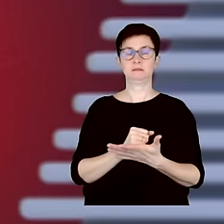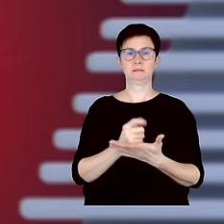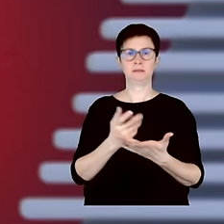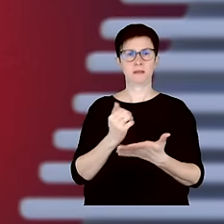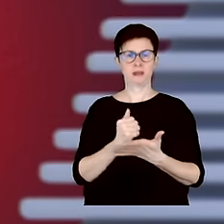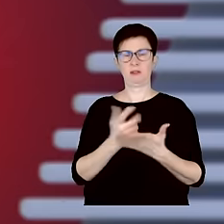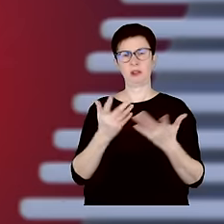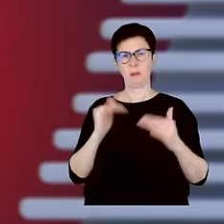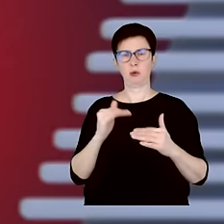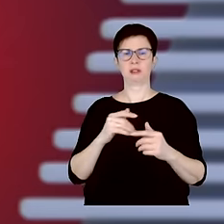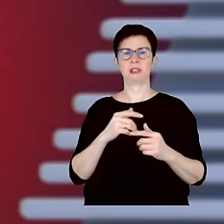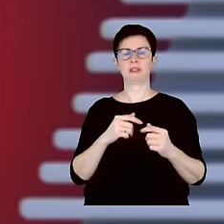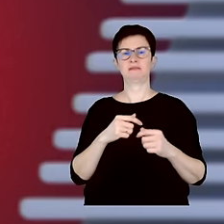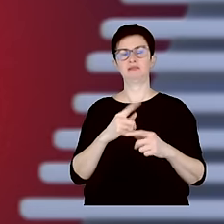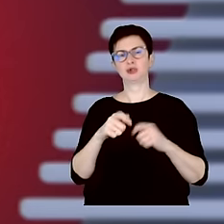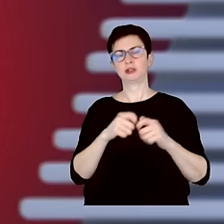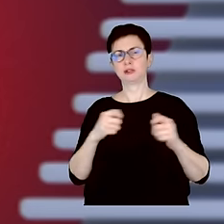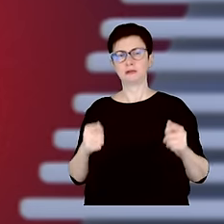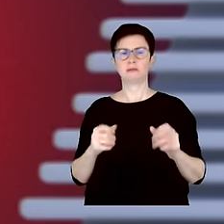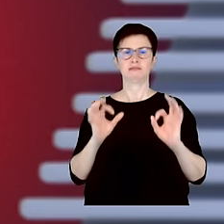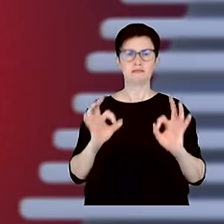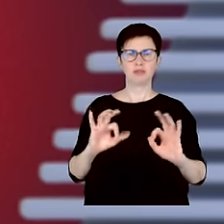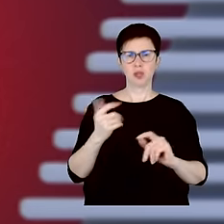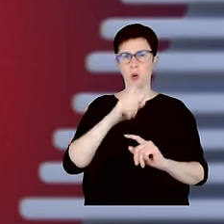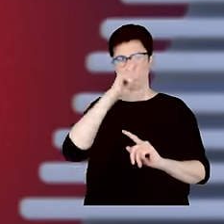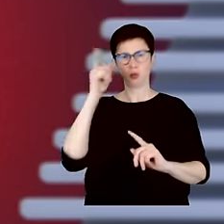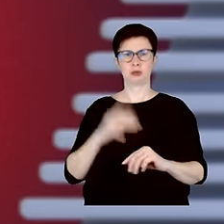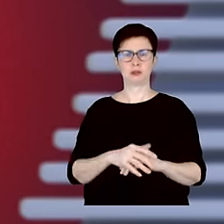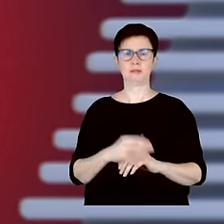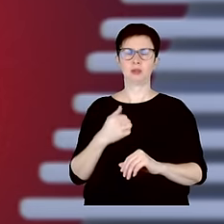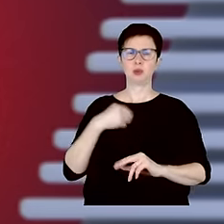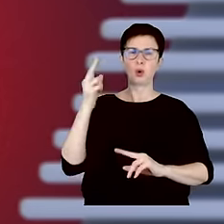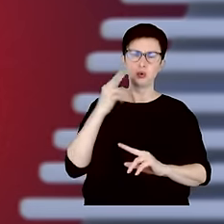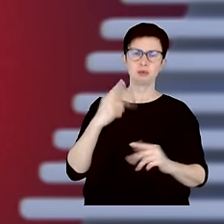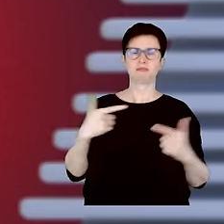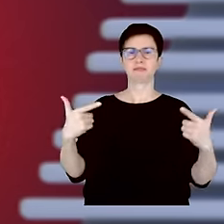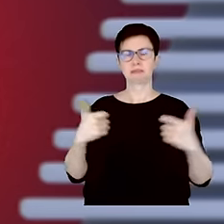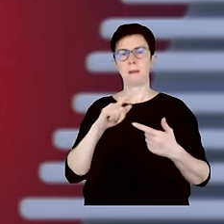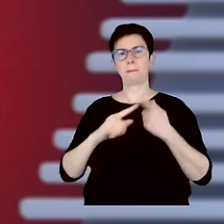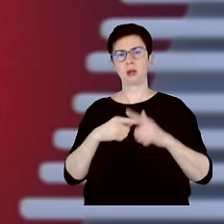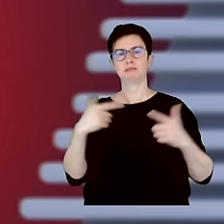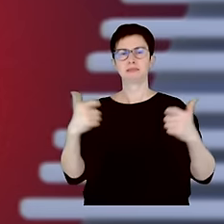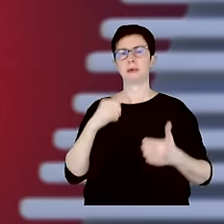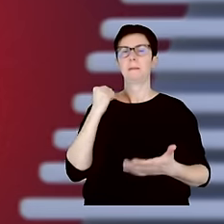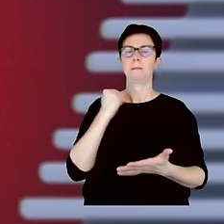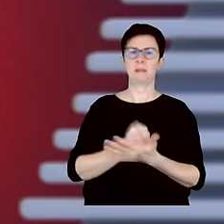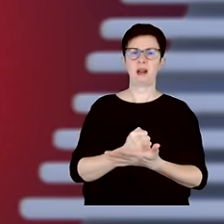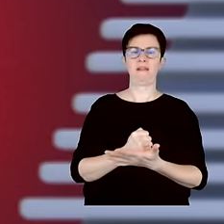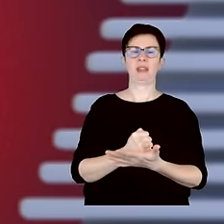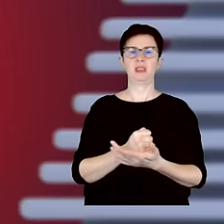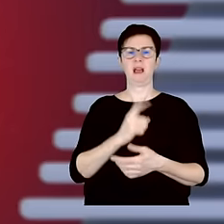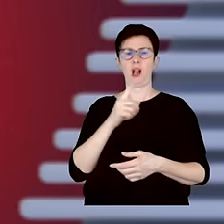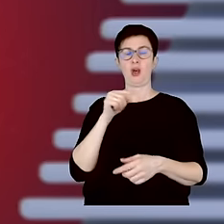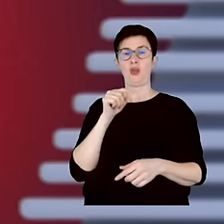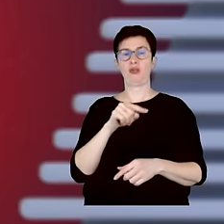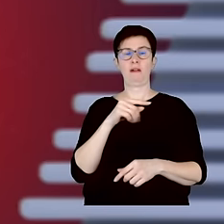humanitarny? Ja rozumiem spór polityczny, rozumiem spór prawny, ale po prostu to wygląda na to,